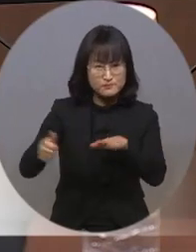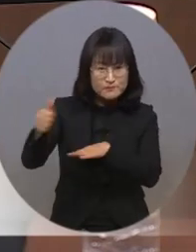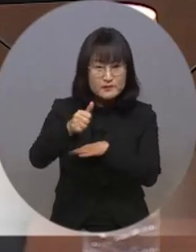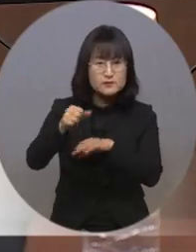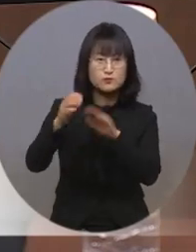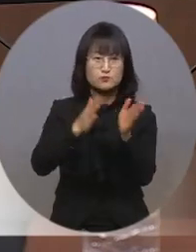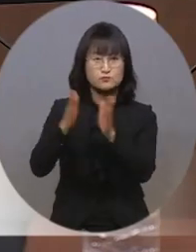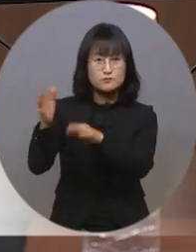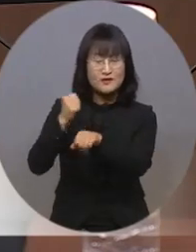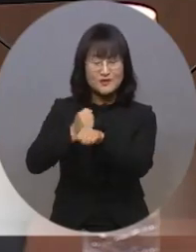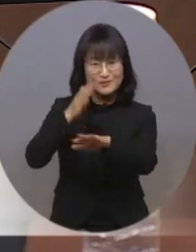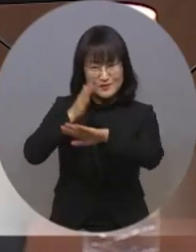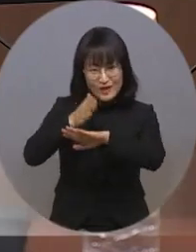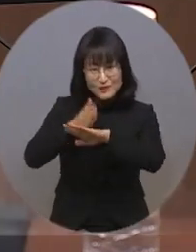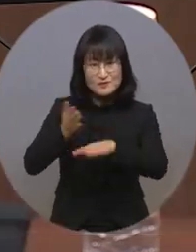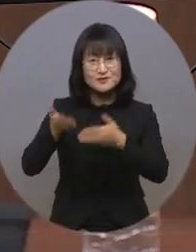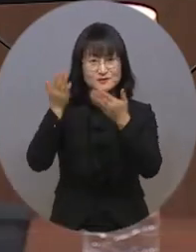주시면